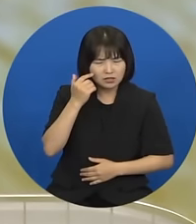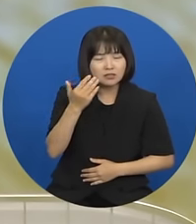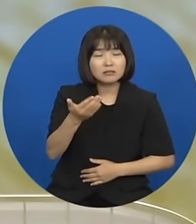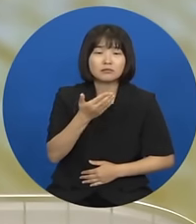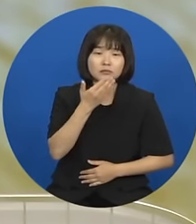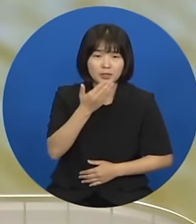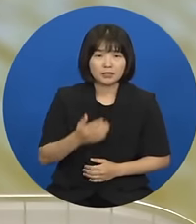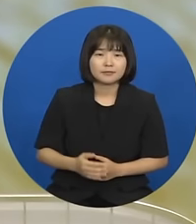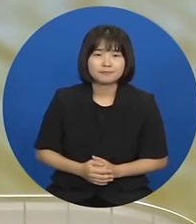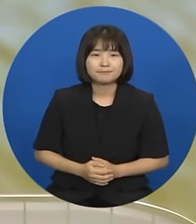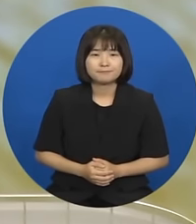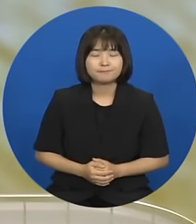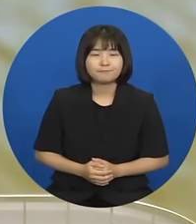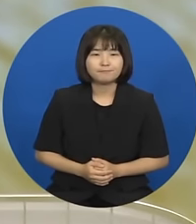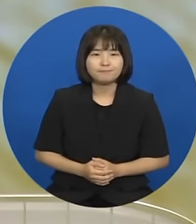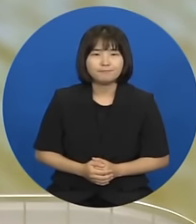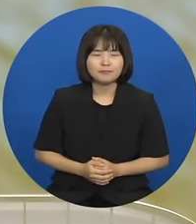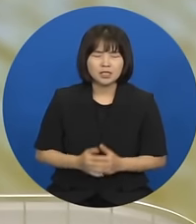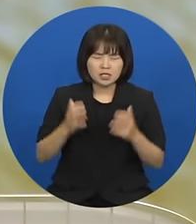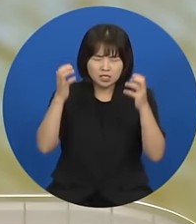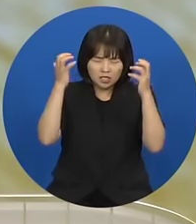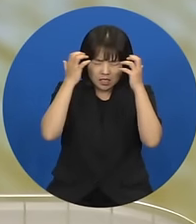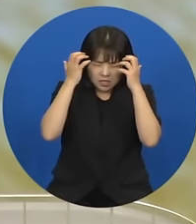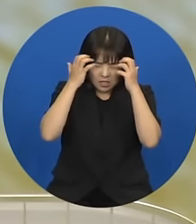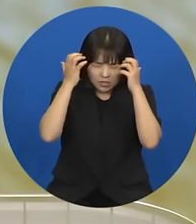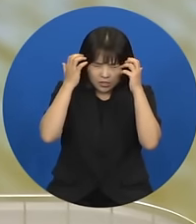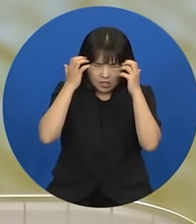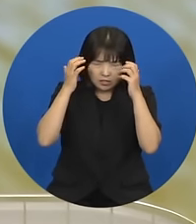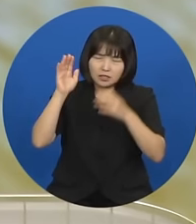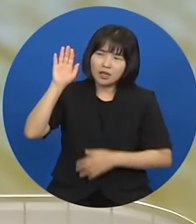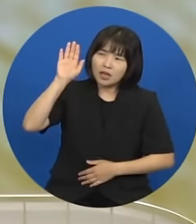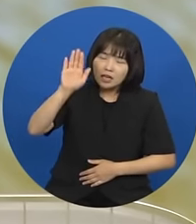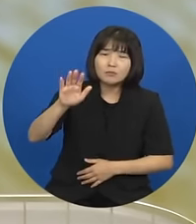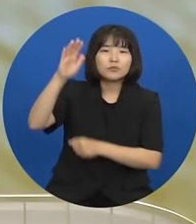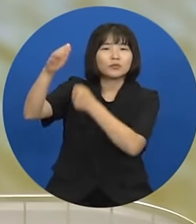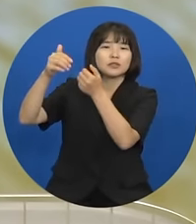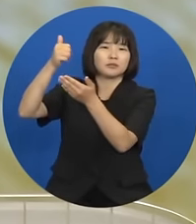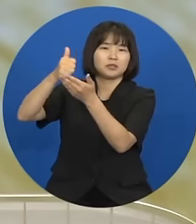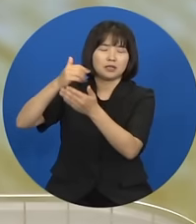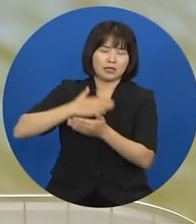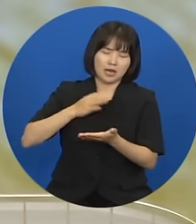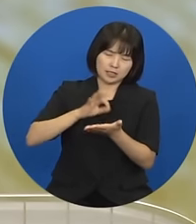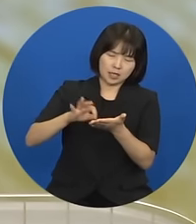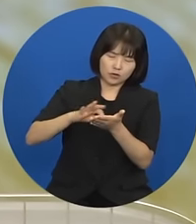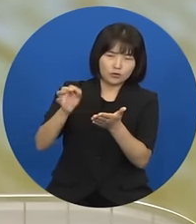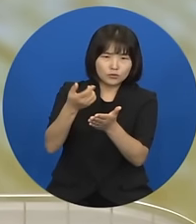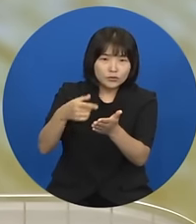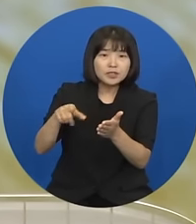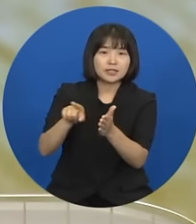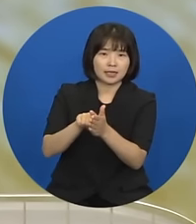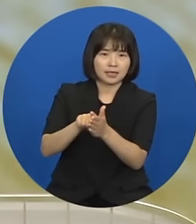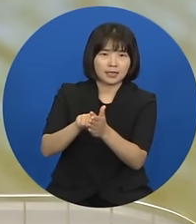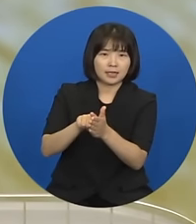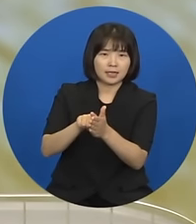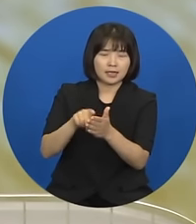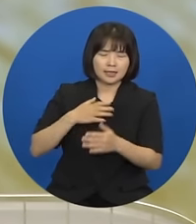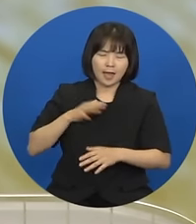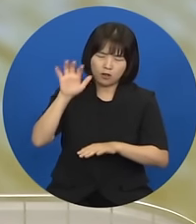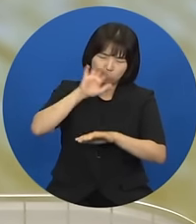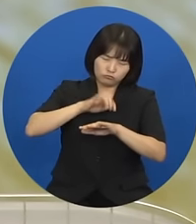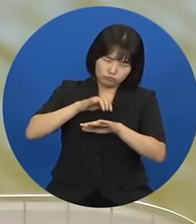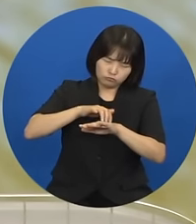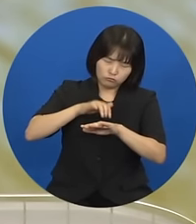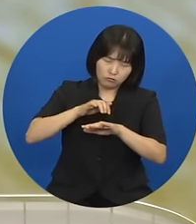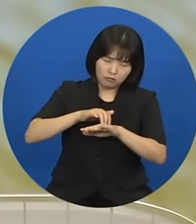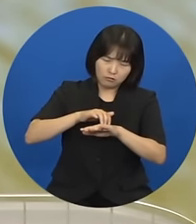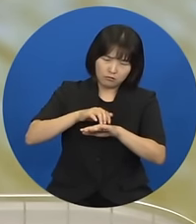되죠. 이 고난이 장차 하나님께서 나를 사용하기 위하여 나를 연단시키시는